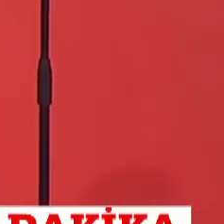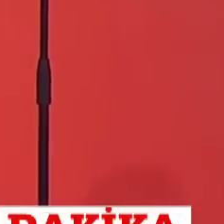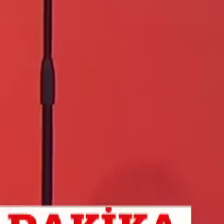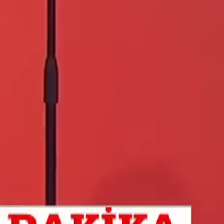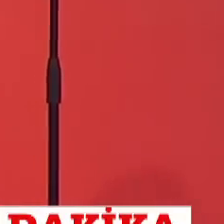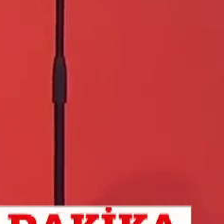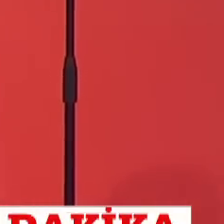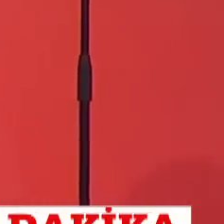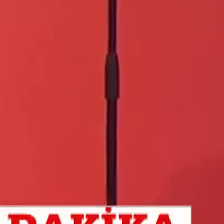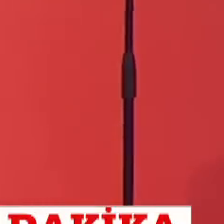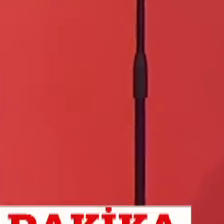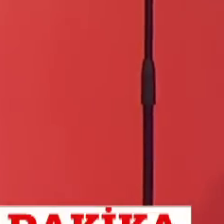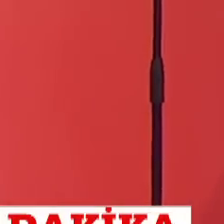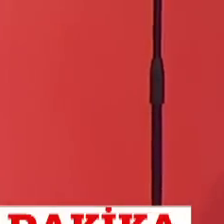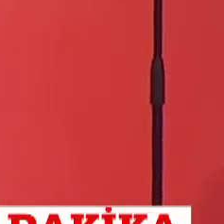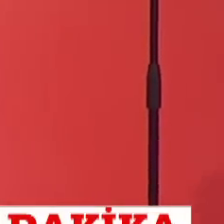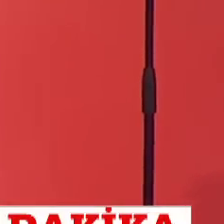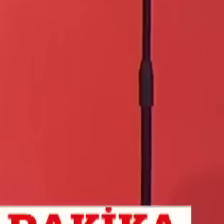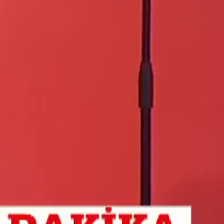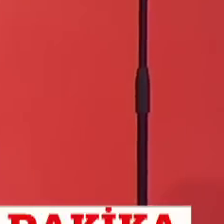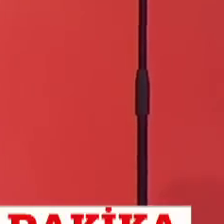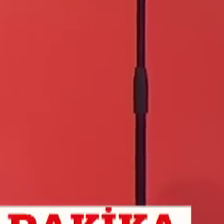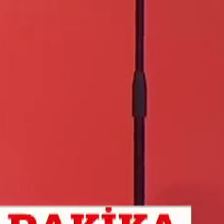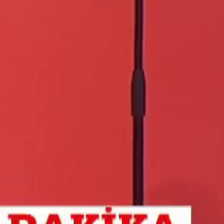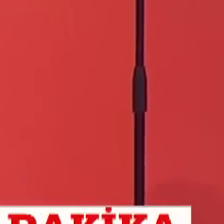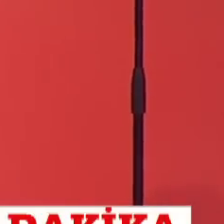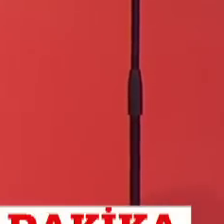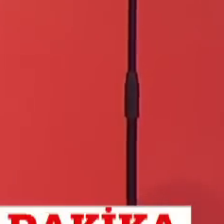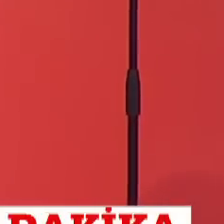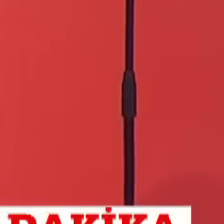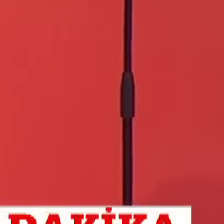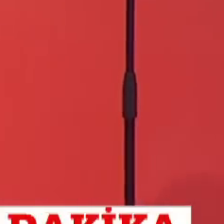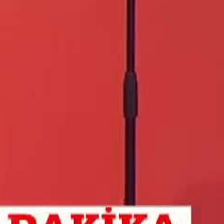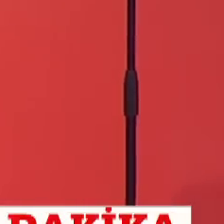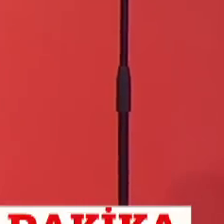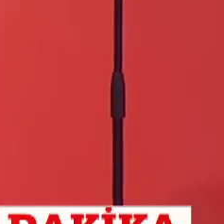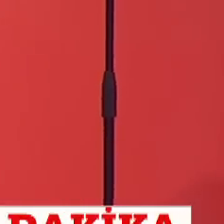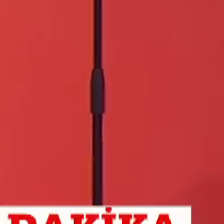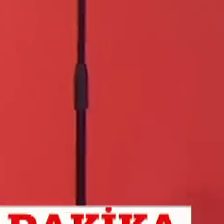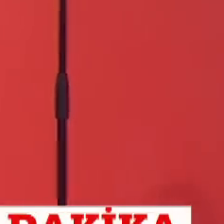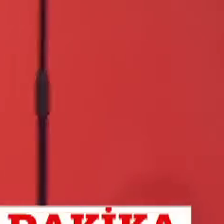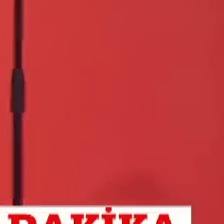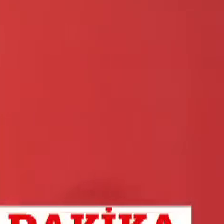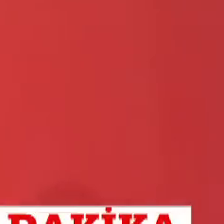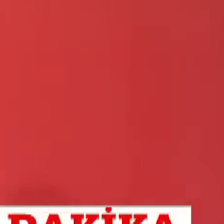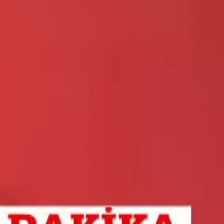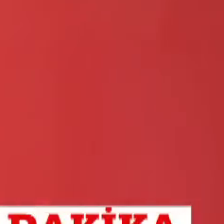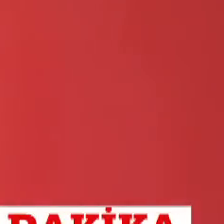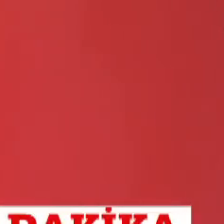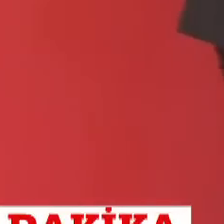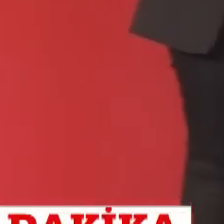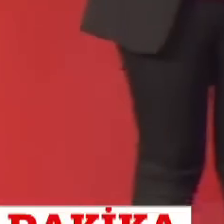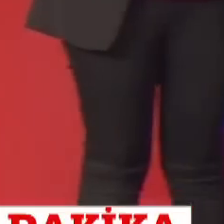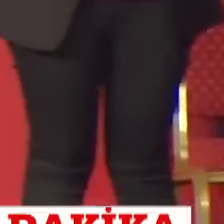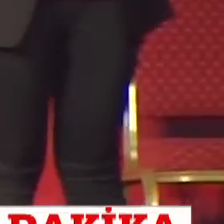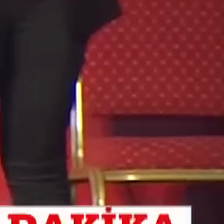misafirperverliği göstereceğiz. Tabii ki içlerinde İstanbullu olanlar var. Ama sizler benim